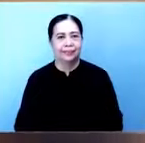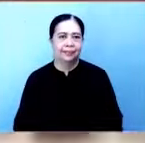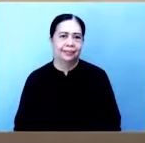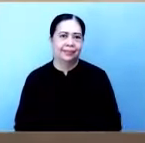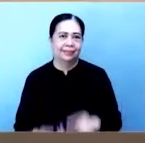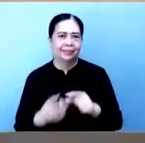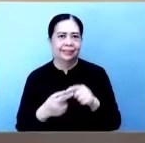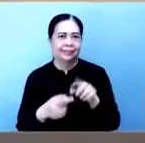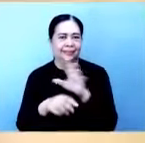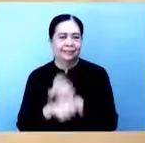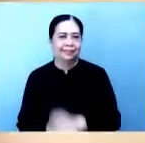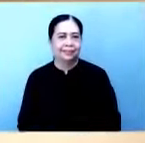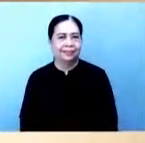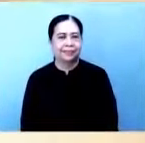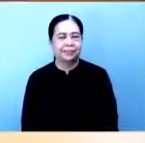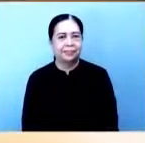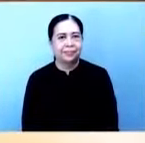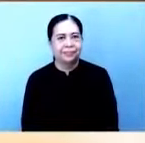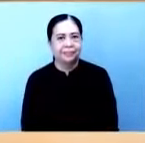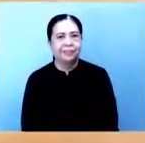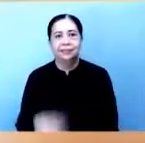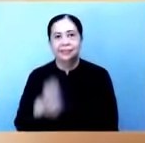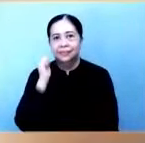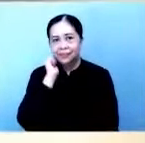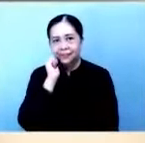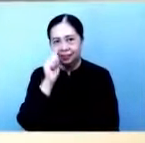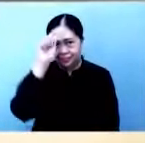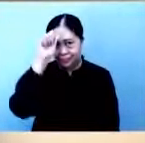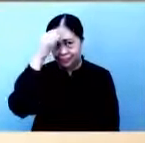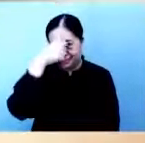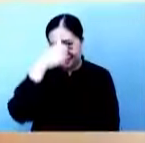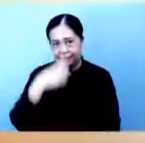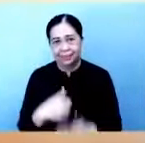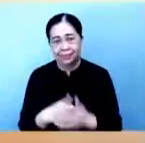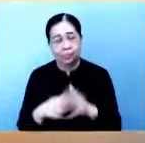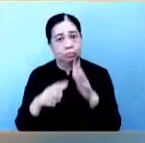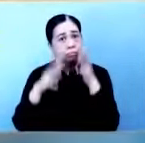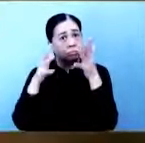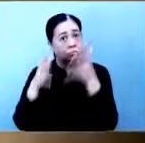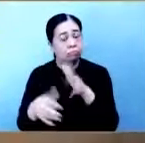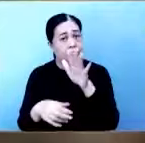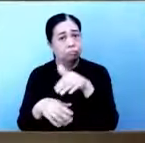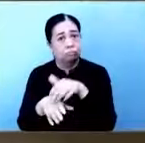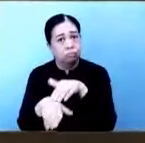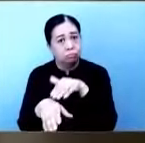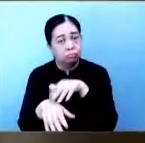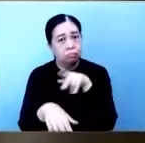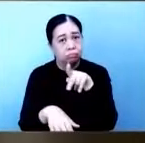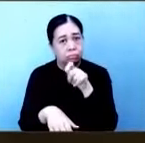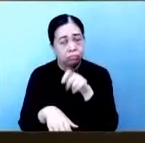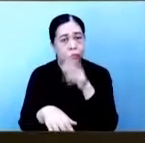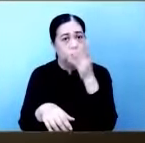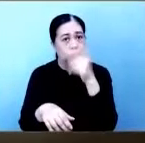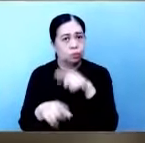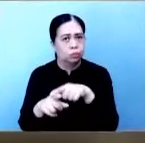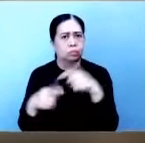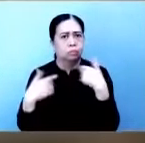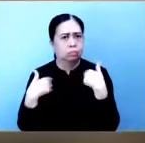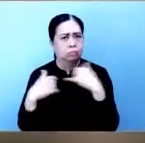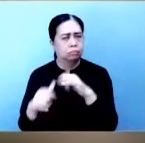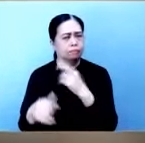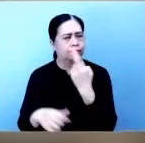baba. Always remember, huwag pababayaan ang inyong pets dahil sila ay man's best